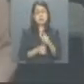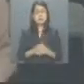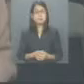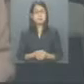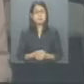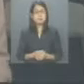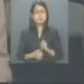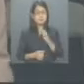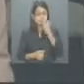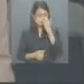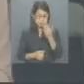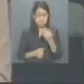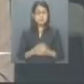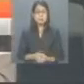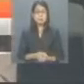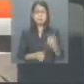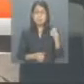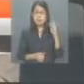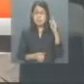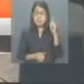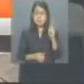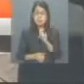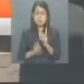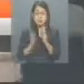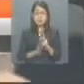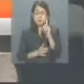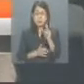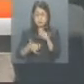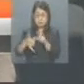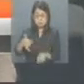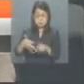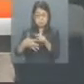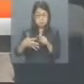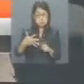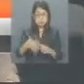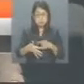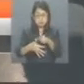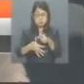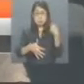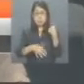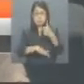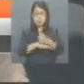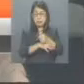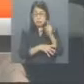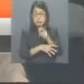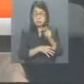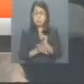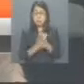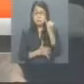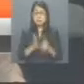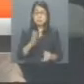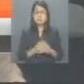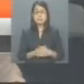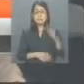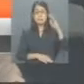วัสดีครับ ค่ะมีรายงานนะคะว่าผู้เสียชีวิตเป็นแกนนำระดับสั่งการข้อเท็จจริงนั้นเป็นยังไงคะ ครับระดับแรกนะ